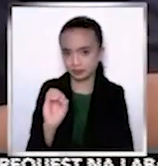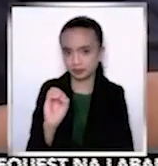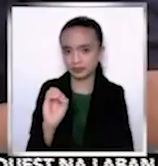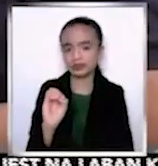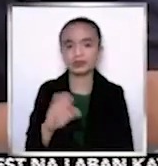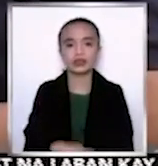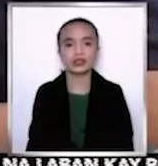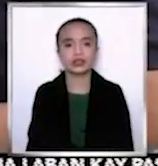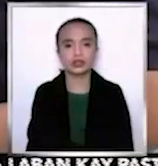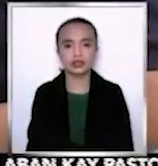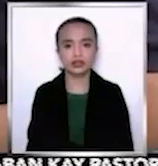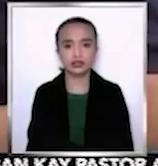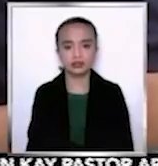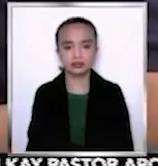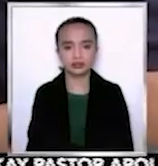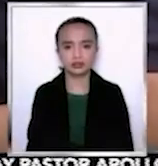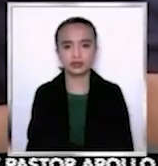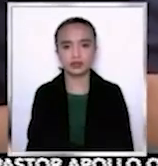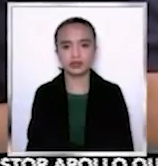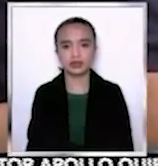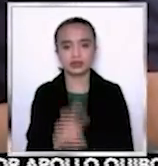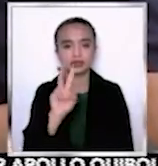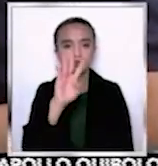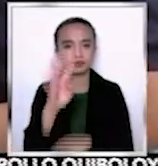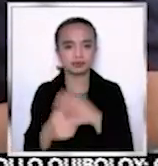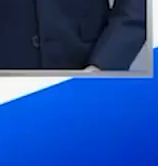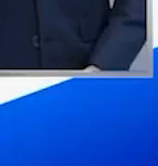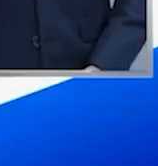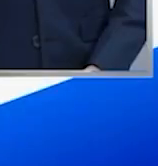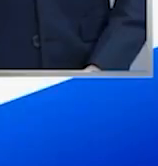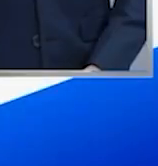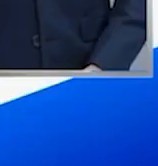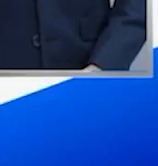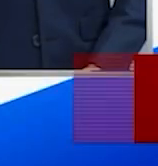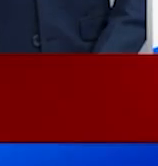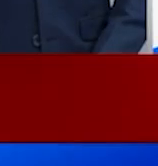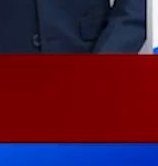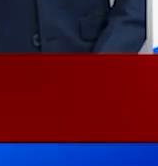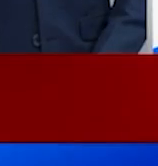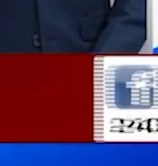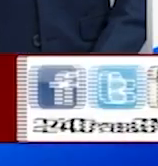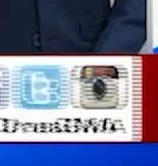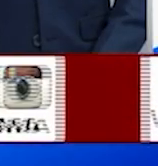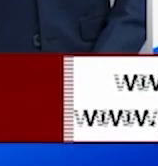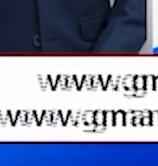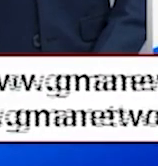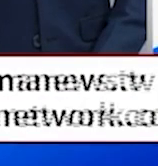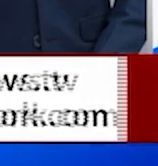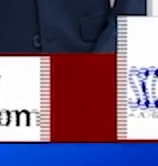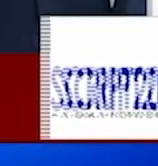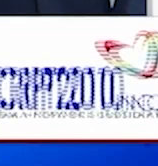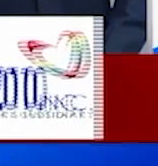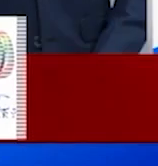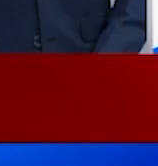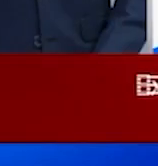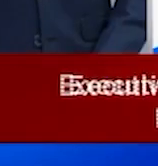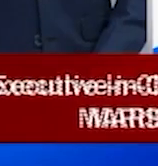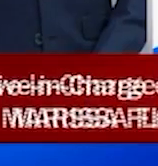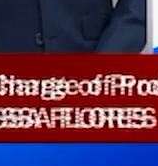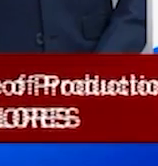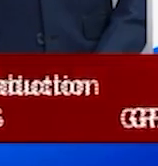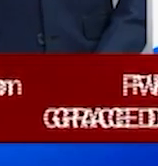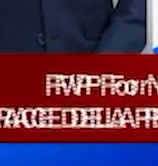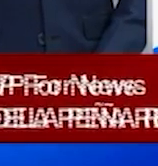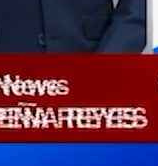Veneracion. Sandra Aguinaldo, Nakatutok, 24 oras. At yan ang mga balita ngayong Lunes. Ako po si Mel